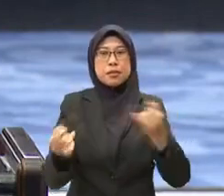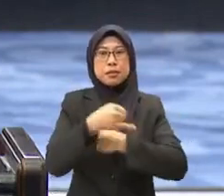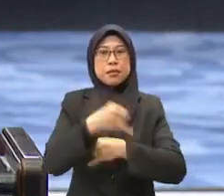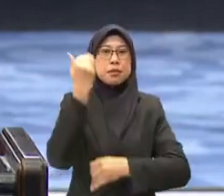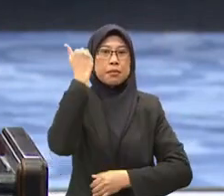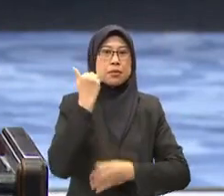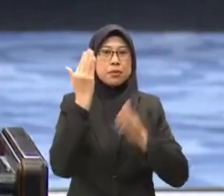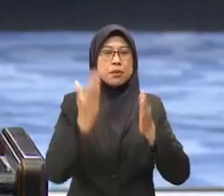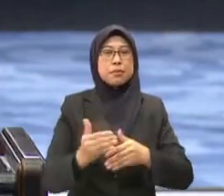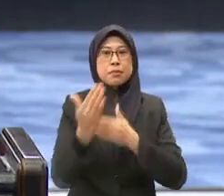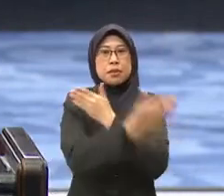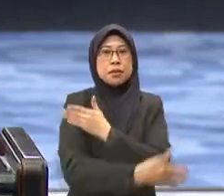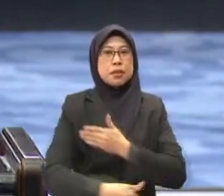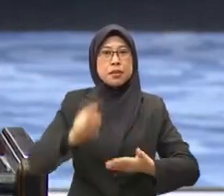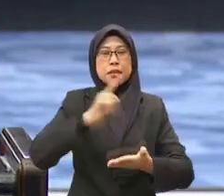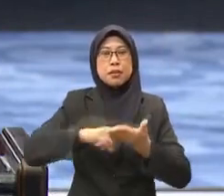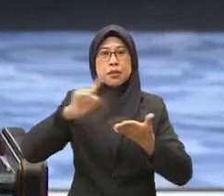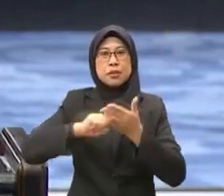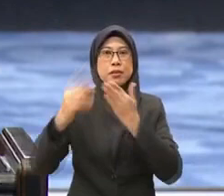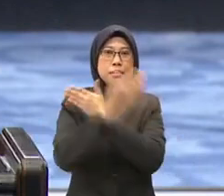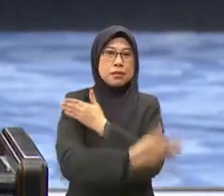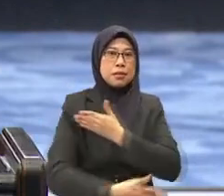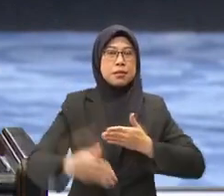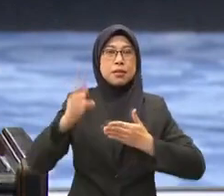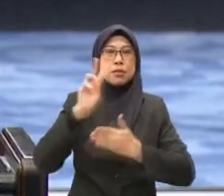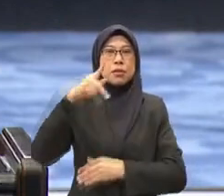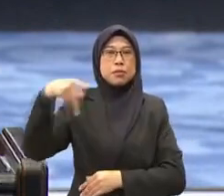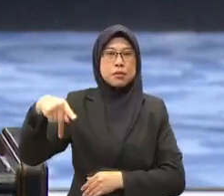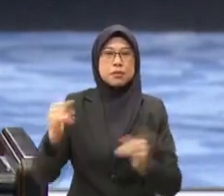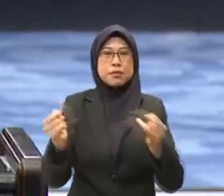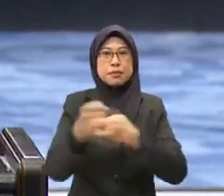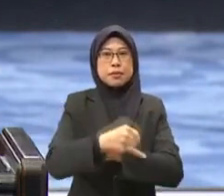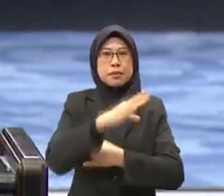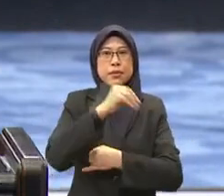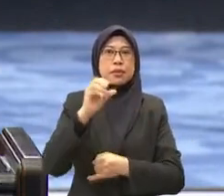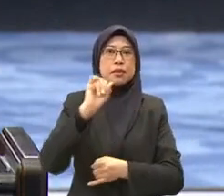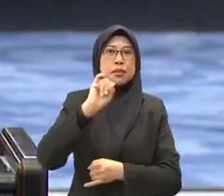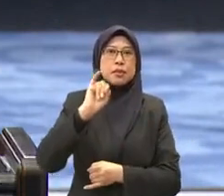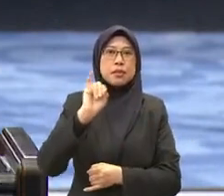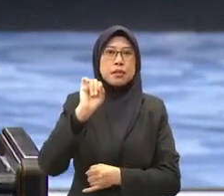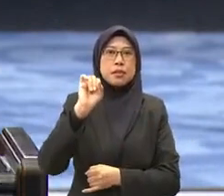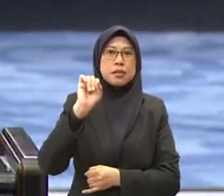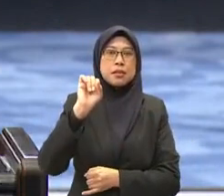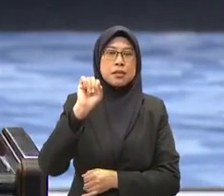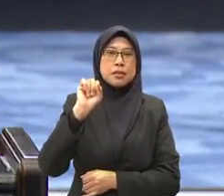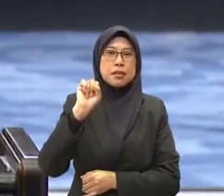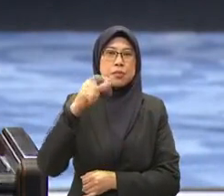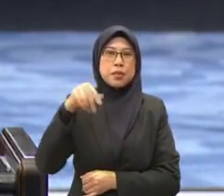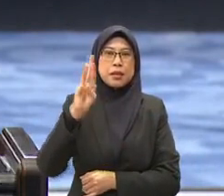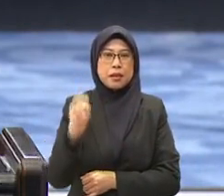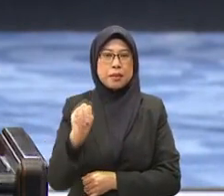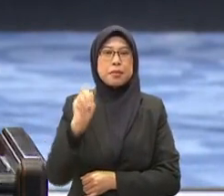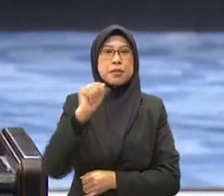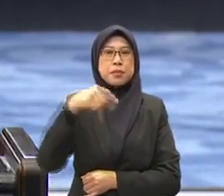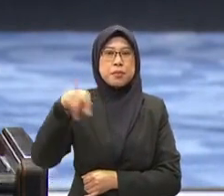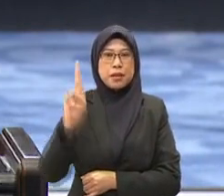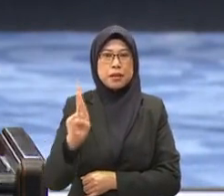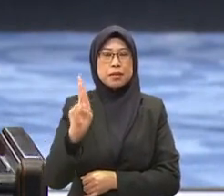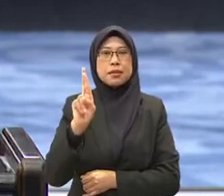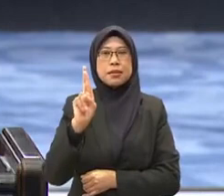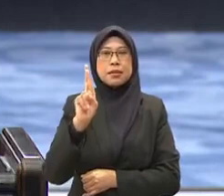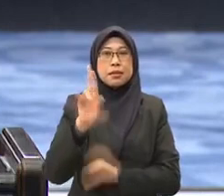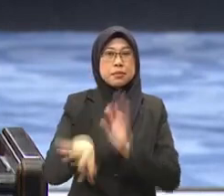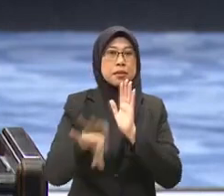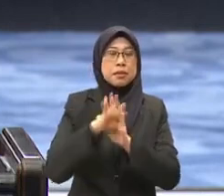peguam negara jabatan audit negara jabatan wilayah Persekutuan suruhanjaya pencegahan rasuah suruhanjaya pilihan Raya suruhanjaya